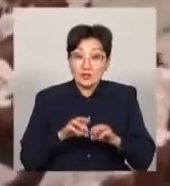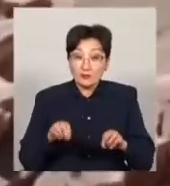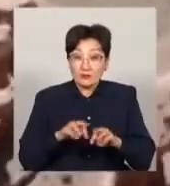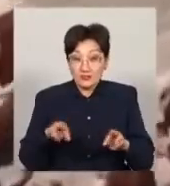абаев